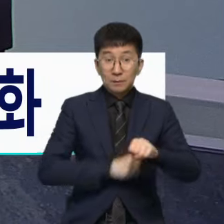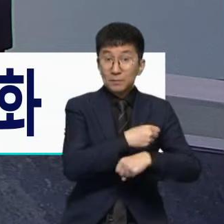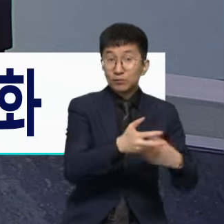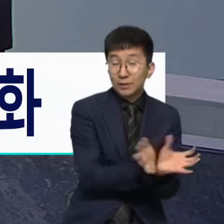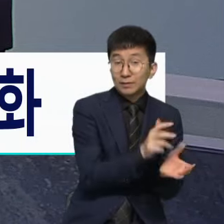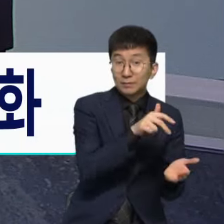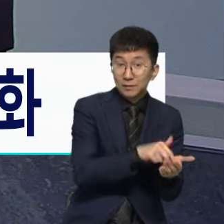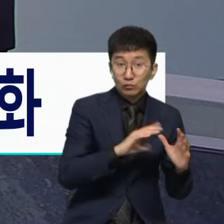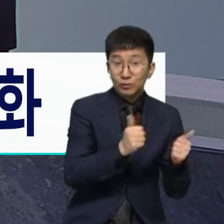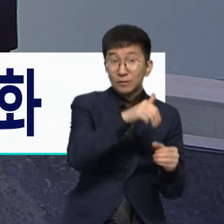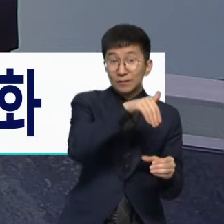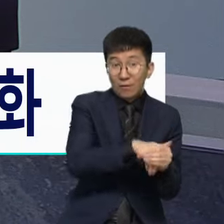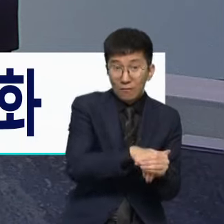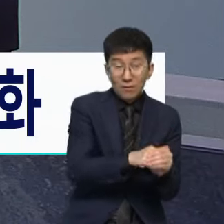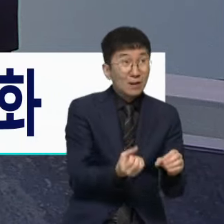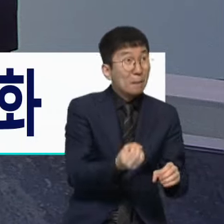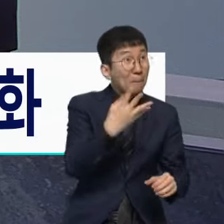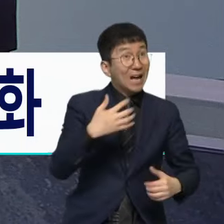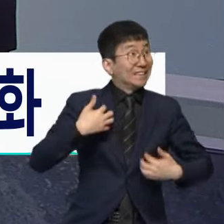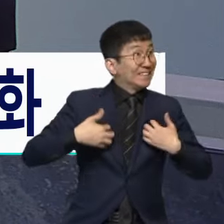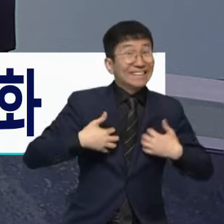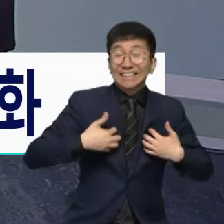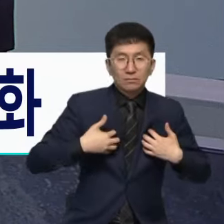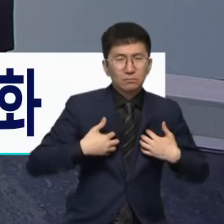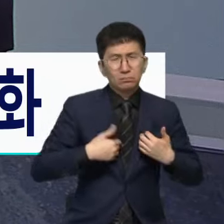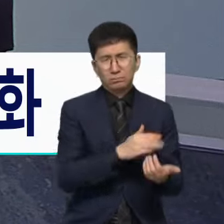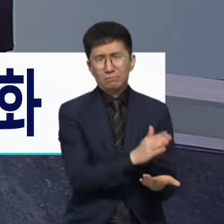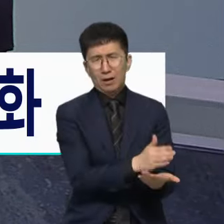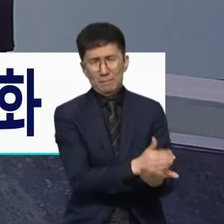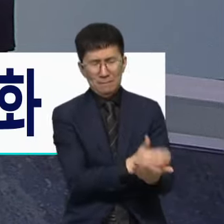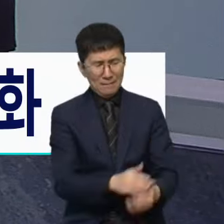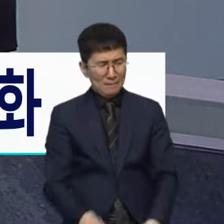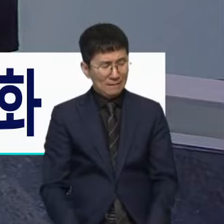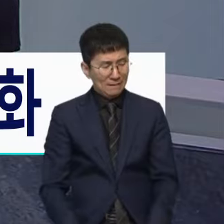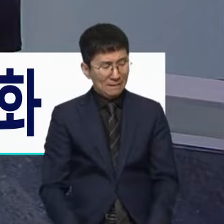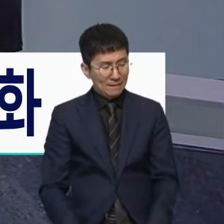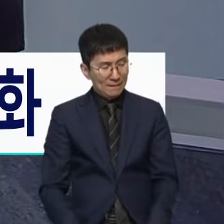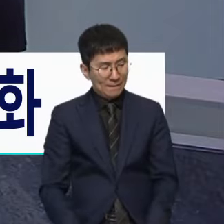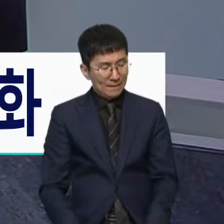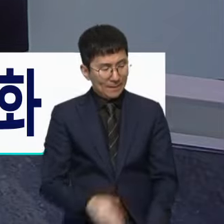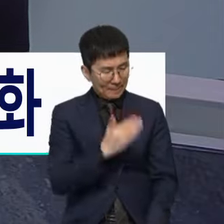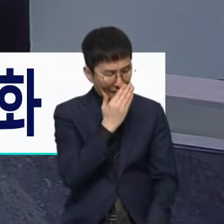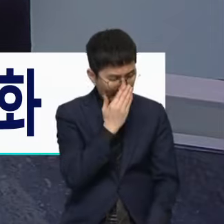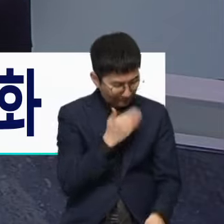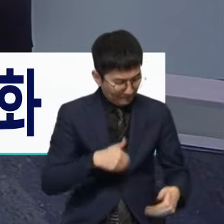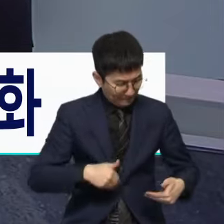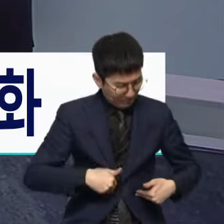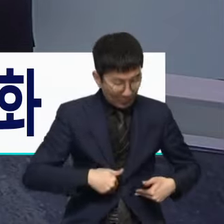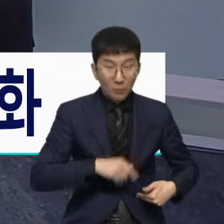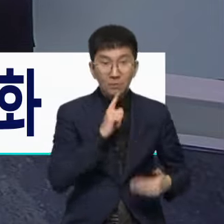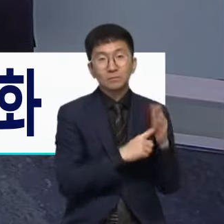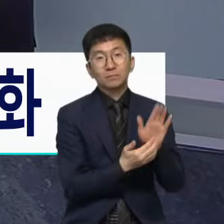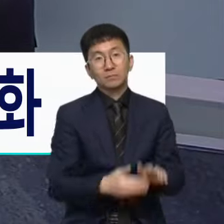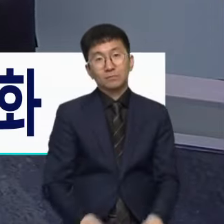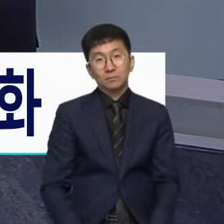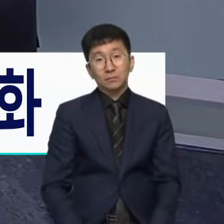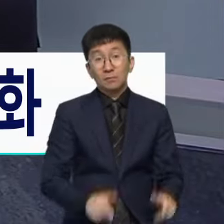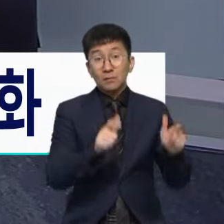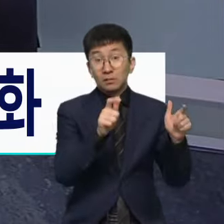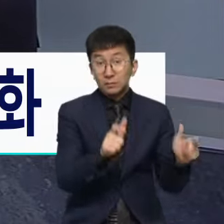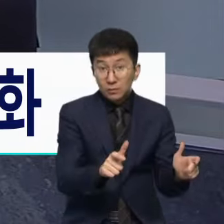민주당 지도부는 지금은 총선 승리의 기쁨을 즐길 상황이 아니라면서 낮은 자세를 강조했습니다. 전체